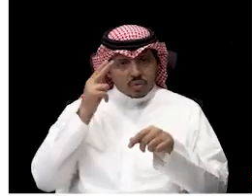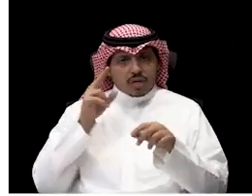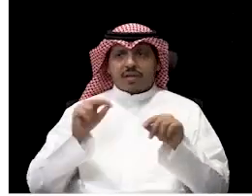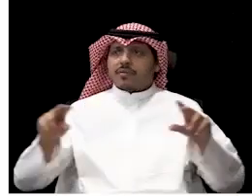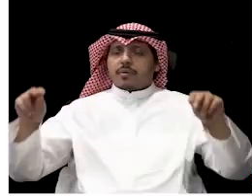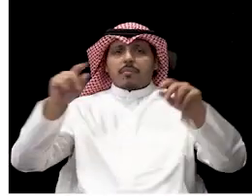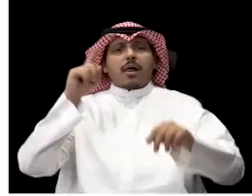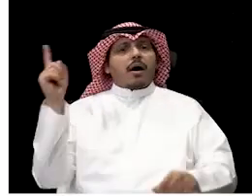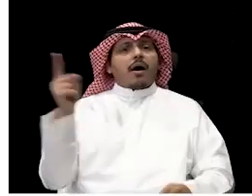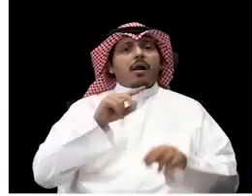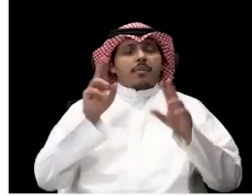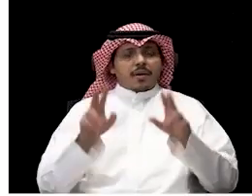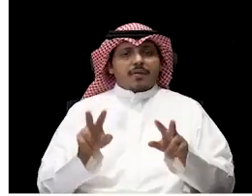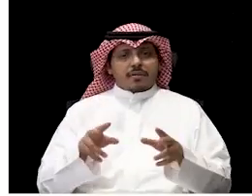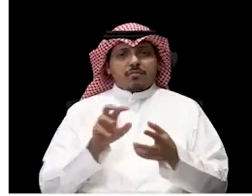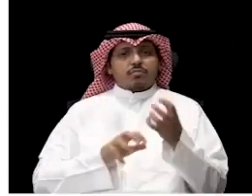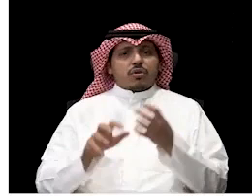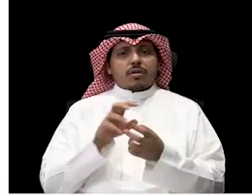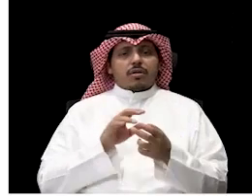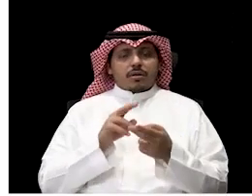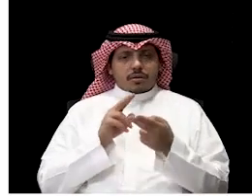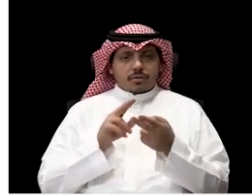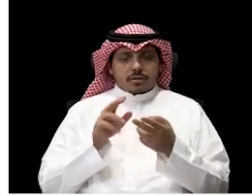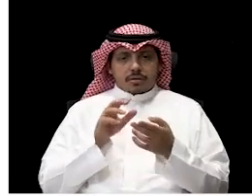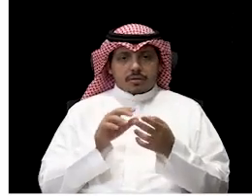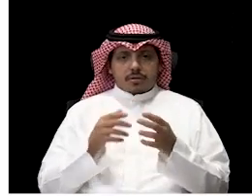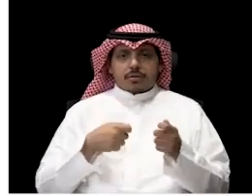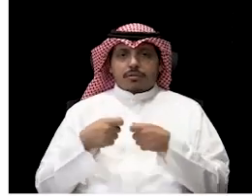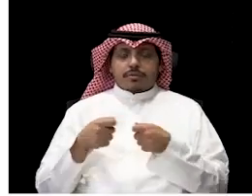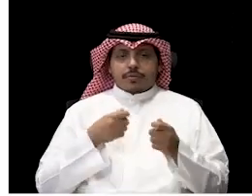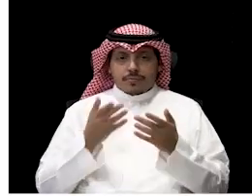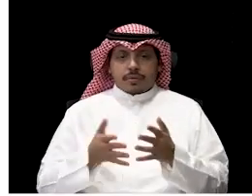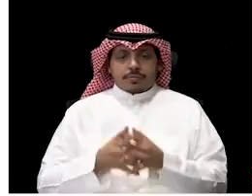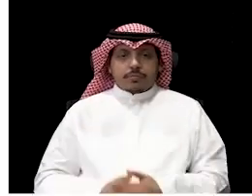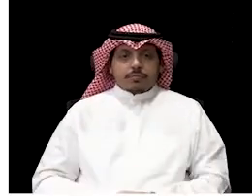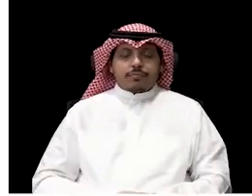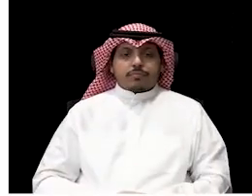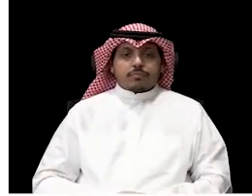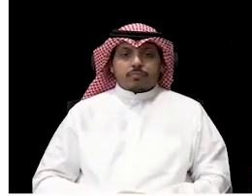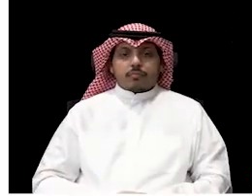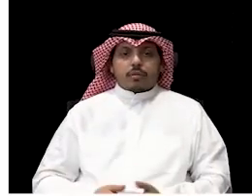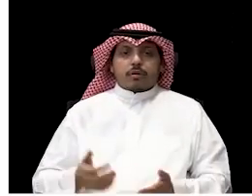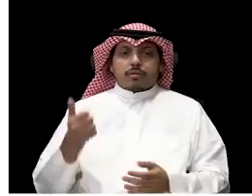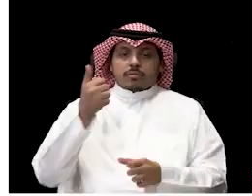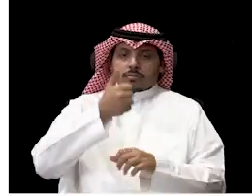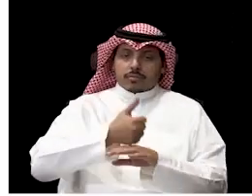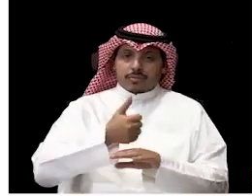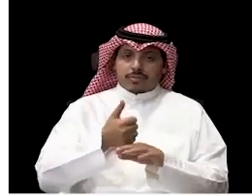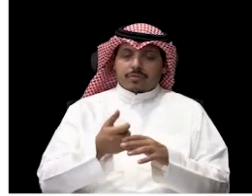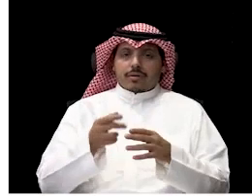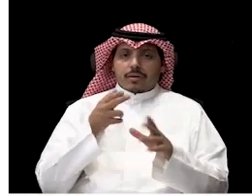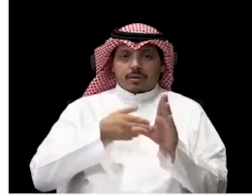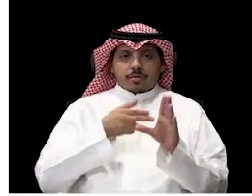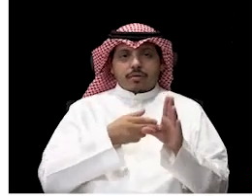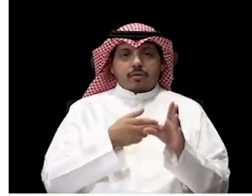توجد لديهم مشكلات اقتصادية، عندنا في السعودية توجد مشكلات، من ضمنها الاعتماد على النفط